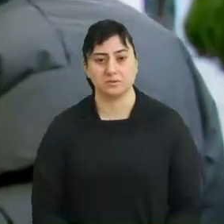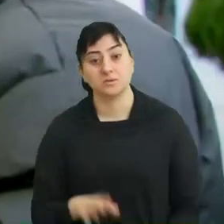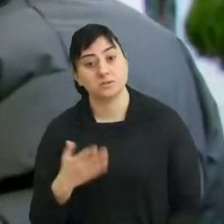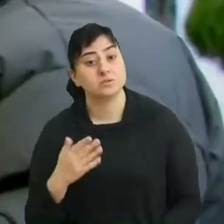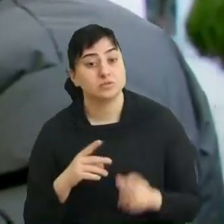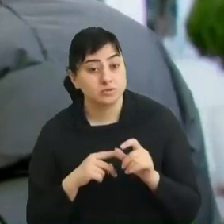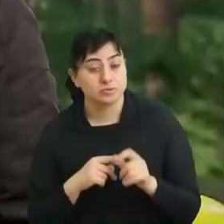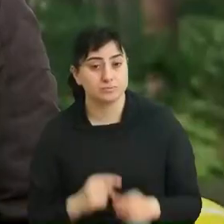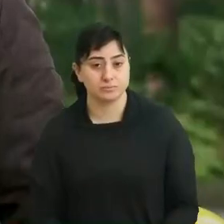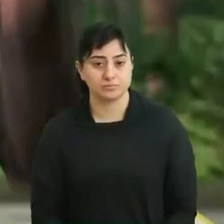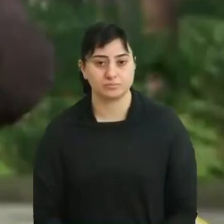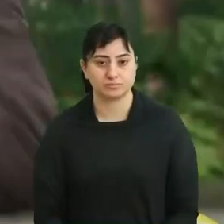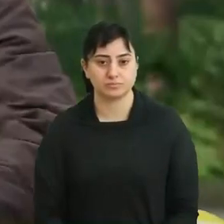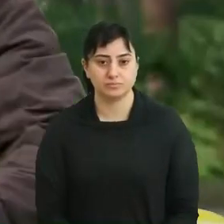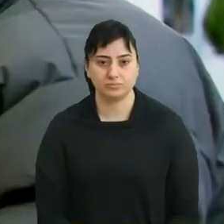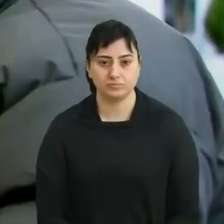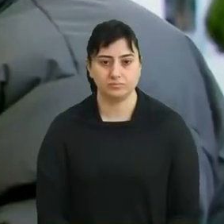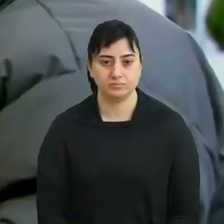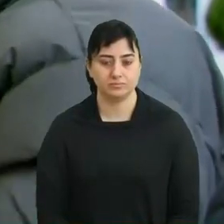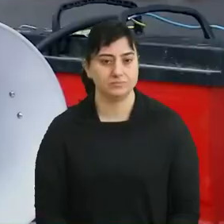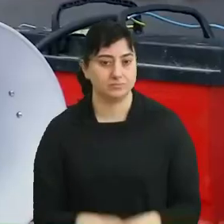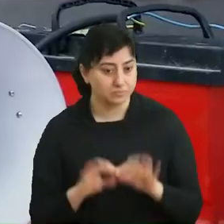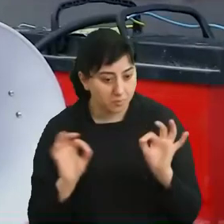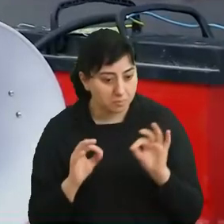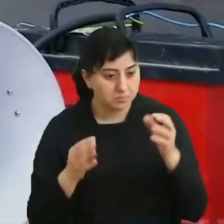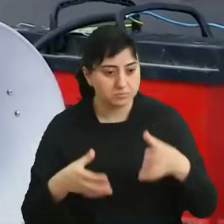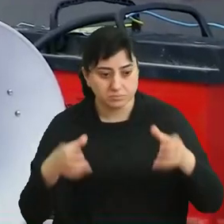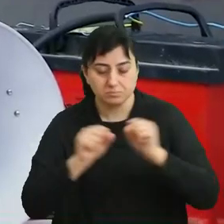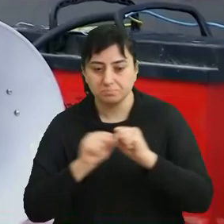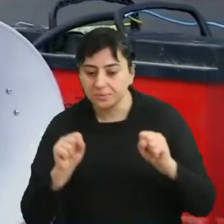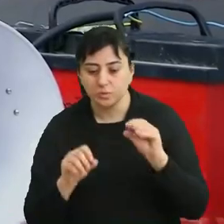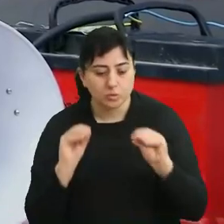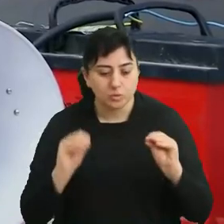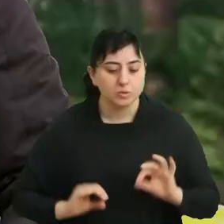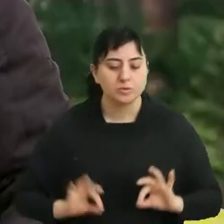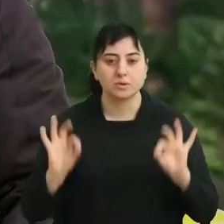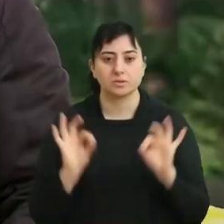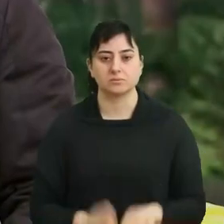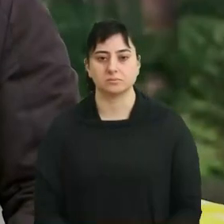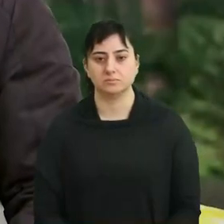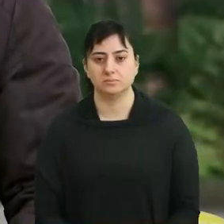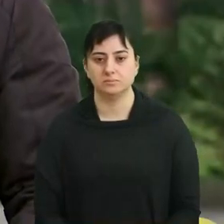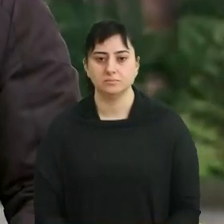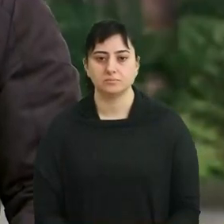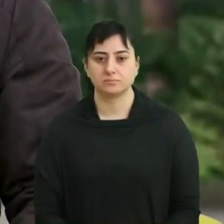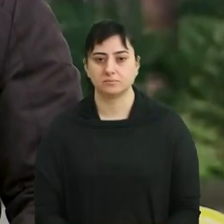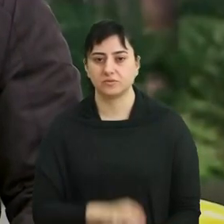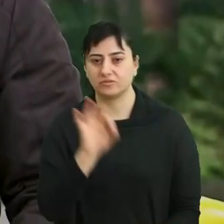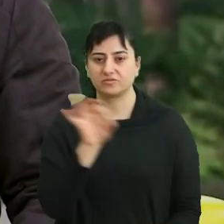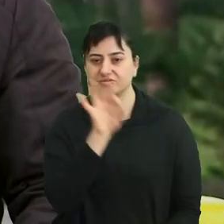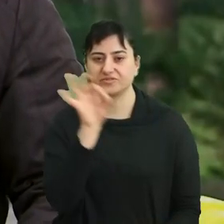Şükrü. Dinamitler doğru yerlere yerleştirildi değil mi? Kolonların hepsine dinamitleri koydu gelin. İri bir sinek Nurhan'a musallat